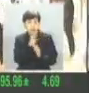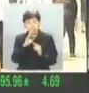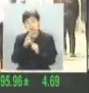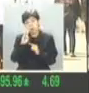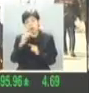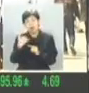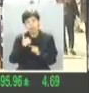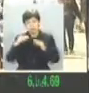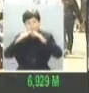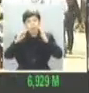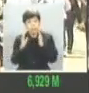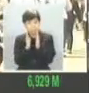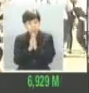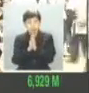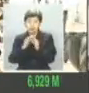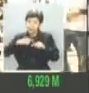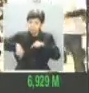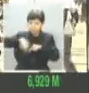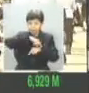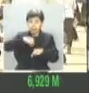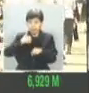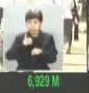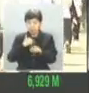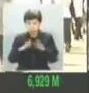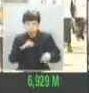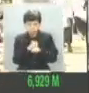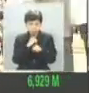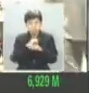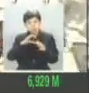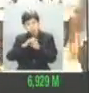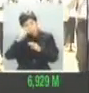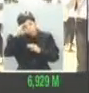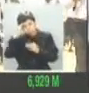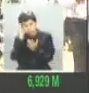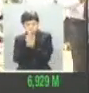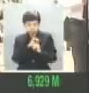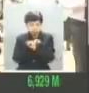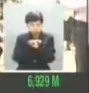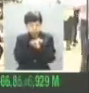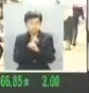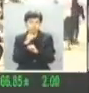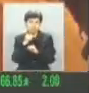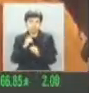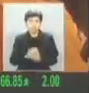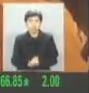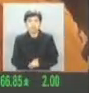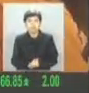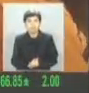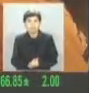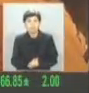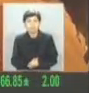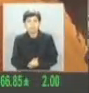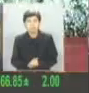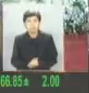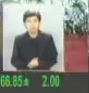อบเมนที่ตั้งสรีระนะคะโดยมีเจ้าหน้าที่นั้นวางกำลังรักษาความปลอดภัยอย่างเข้มงวดค่ะ การพิจารณาทางด้